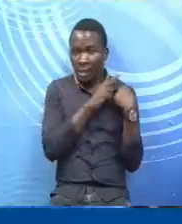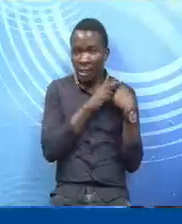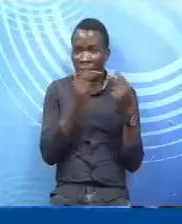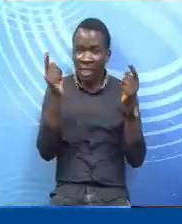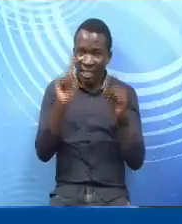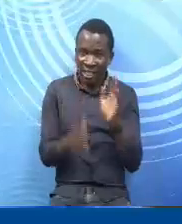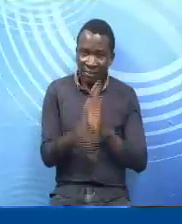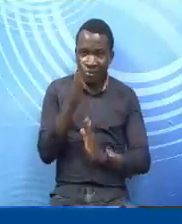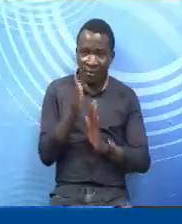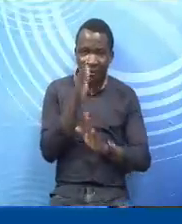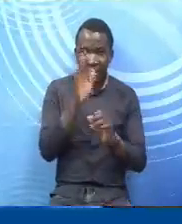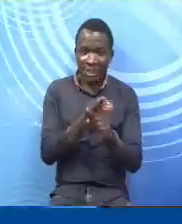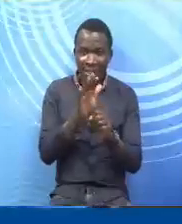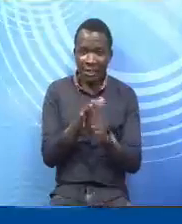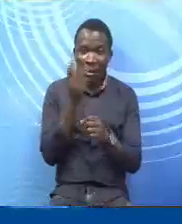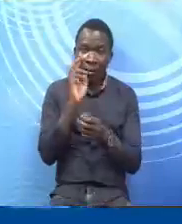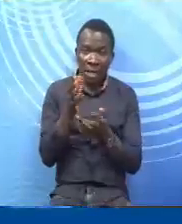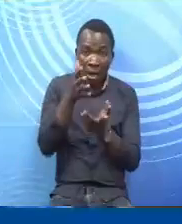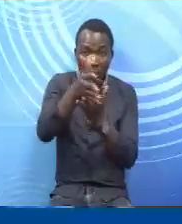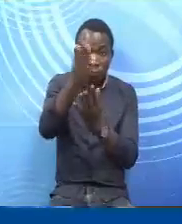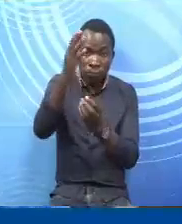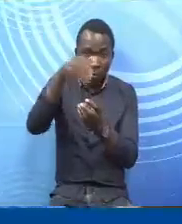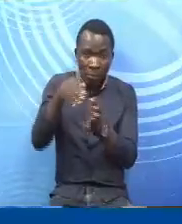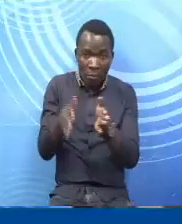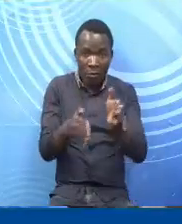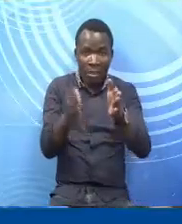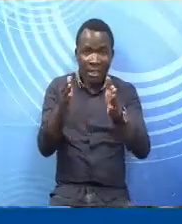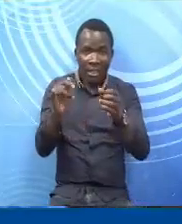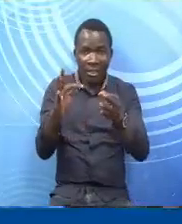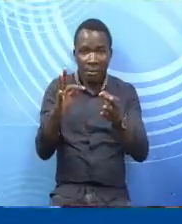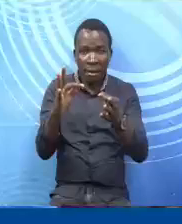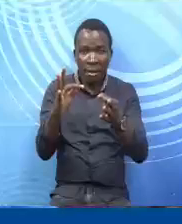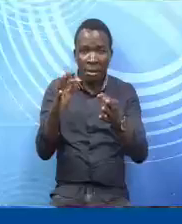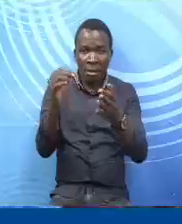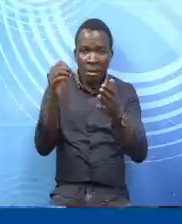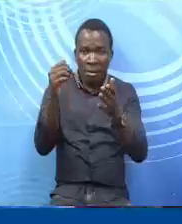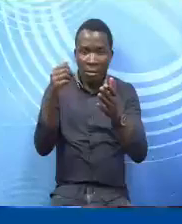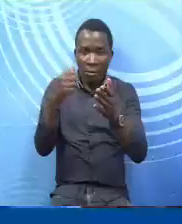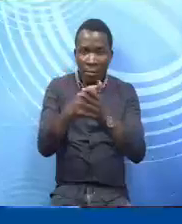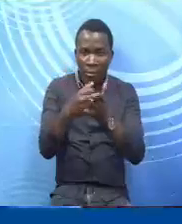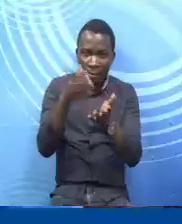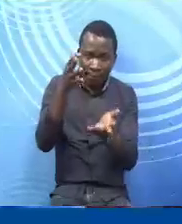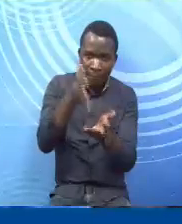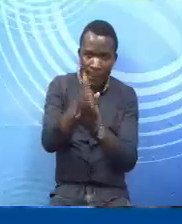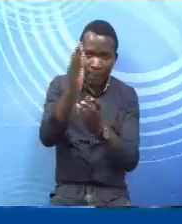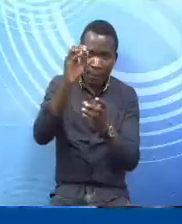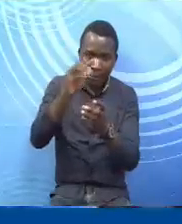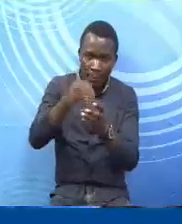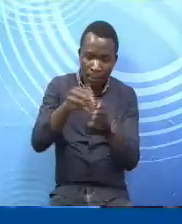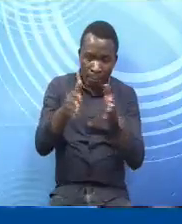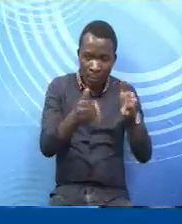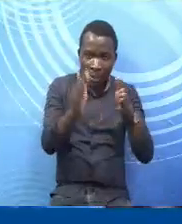mwinshi, iba yambukiranyije umuhanda, niyo ariyo feri yabuze, niyo ari iki yambutse ngo ariyo munara mukono hakurya ihura n'iriya